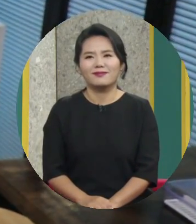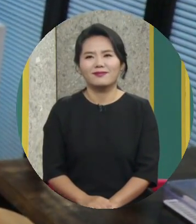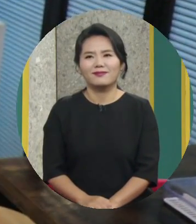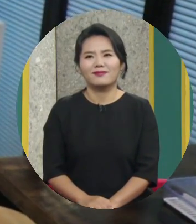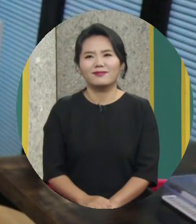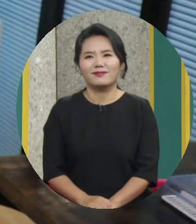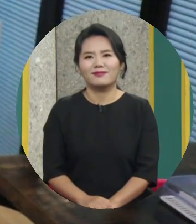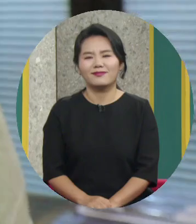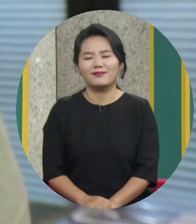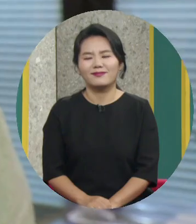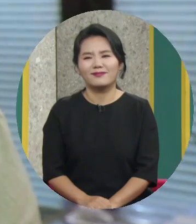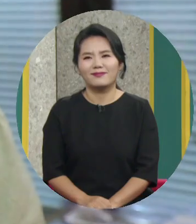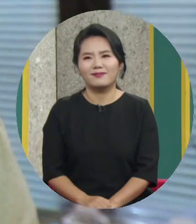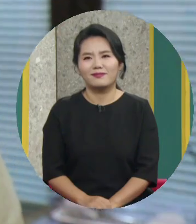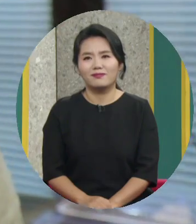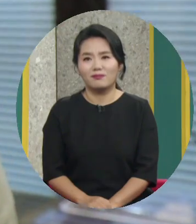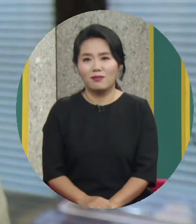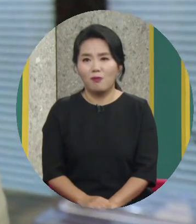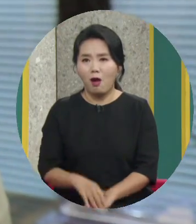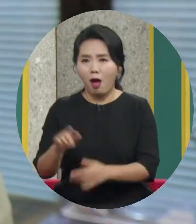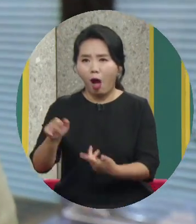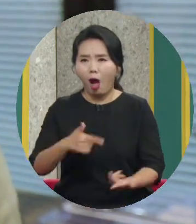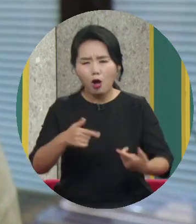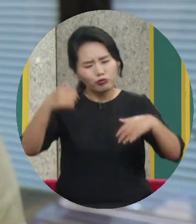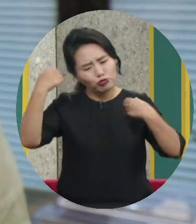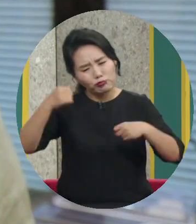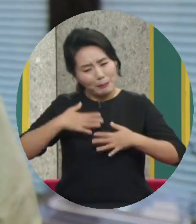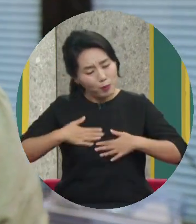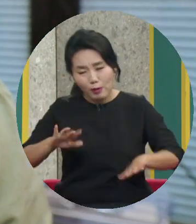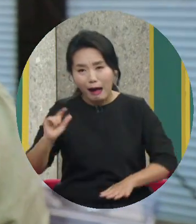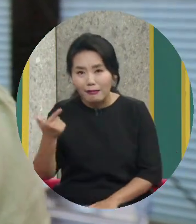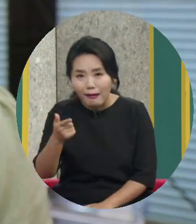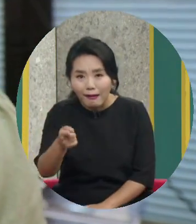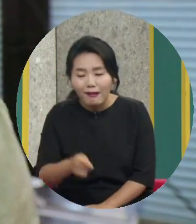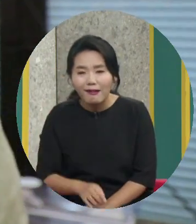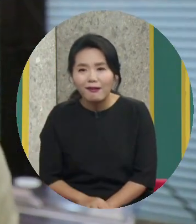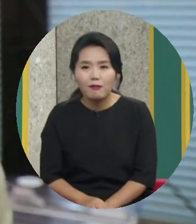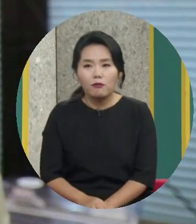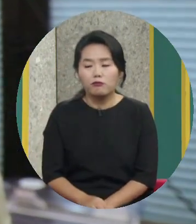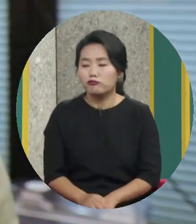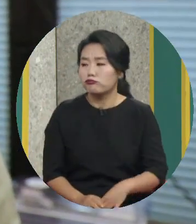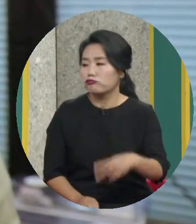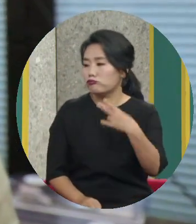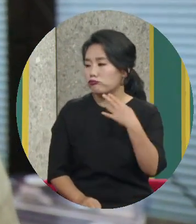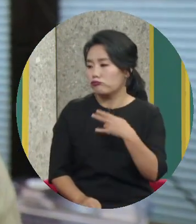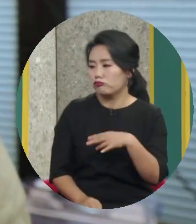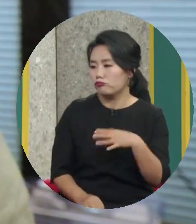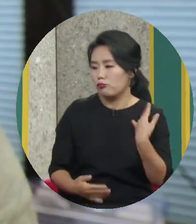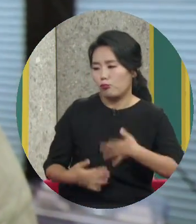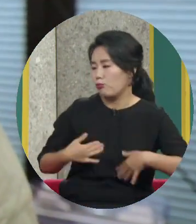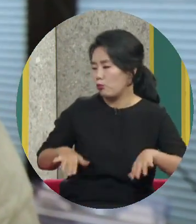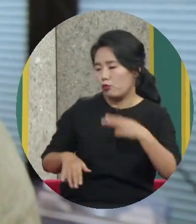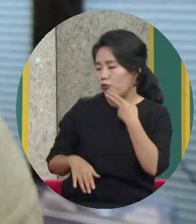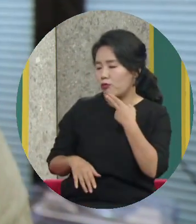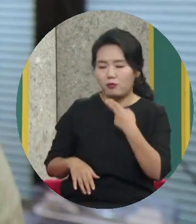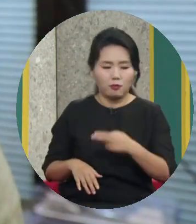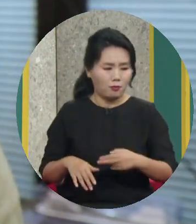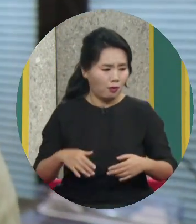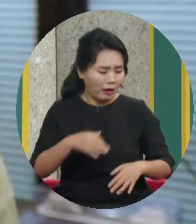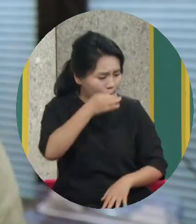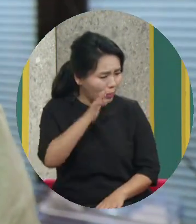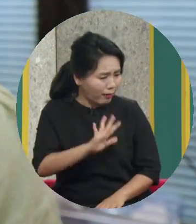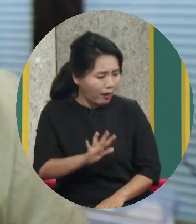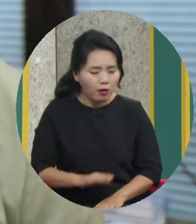계속 이렇게 춤추고 노래하면 안 지쳐요? 네. 누나는 지쳐요? 힘들지 않아요? 네.